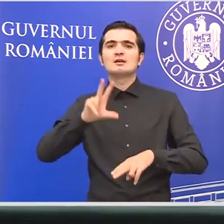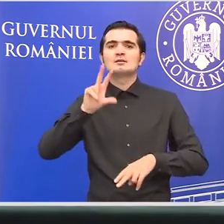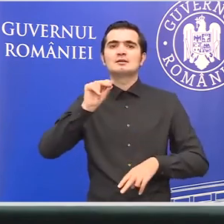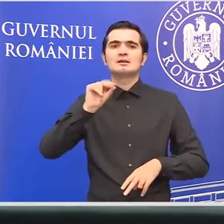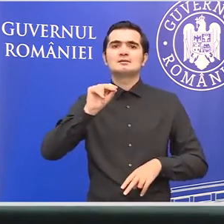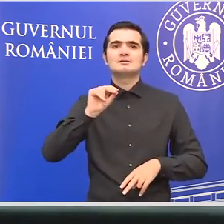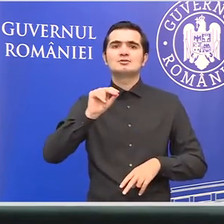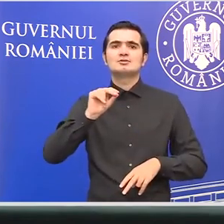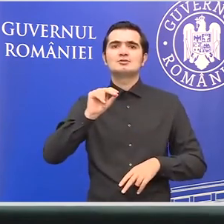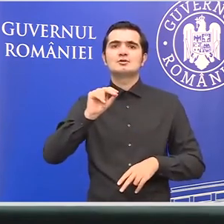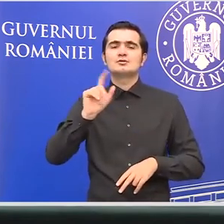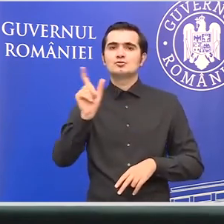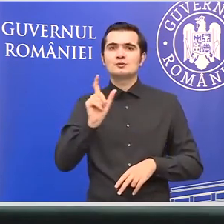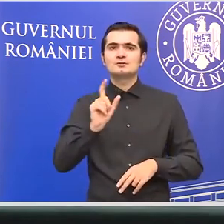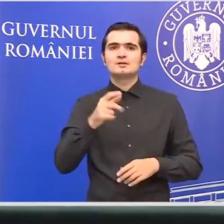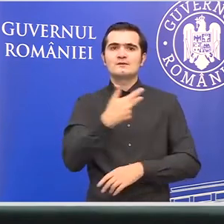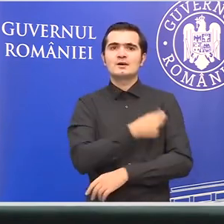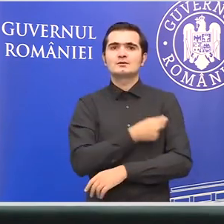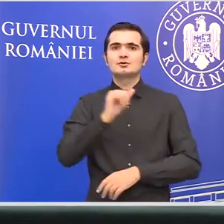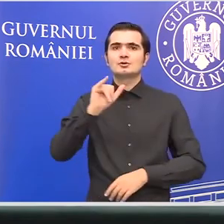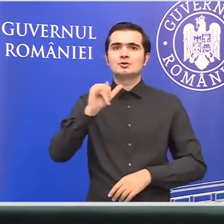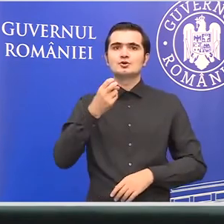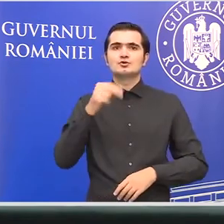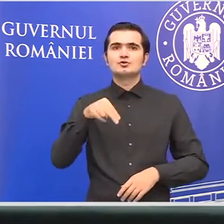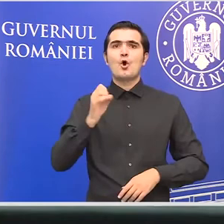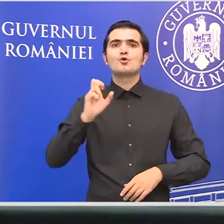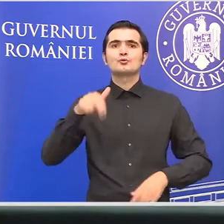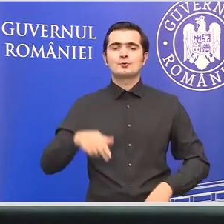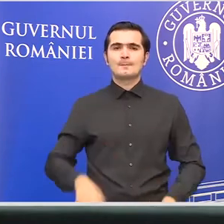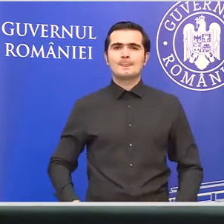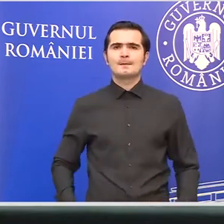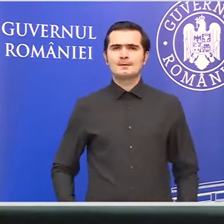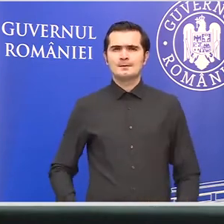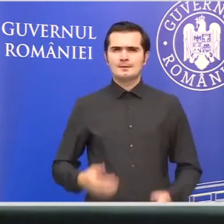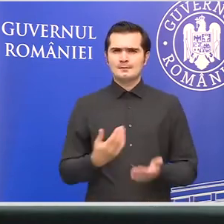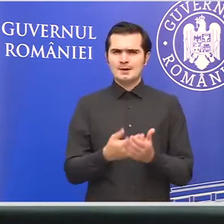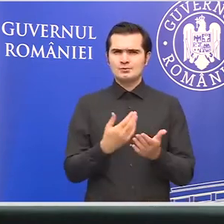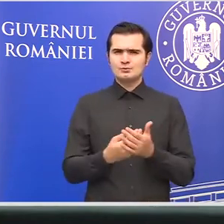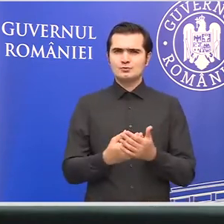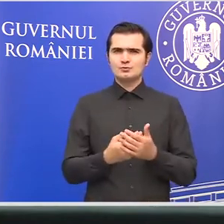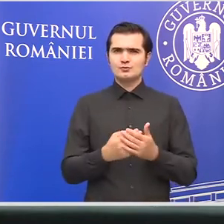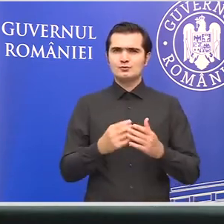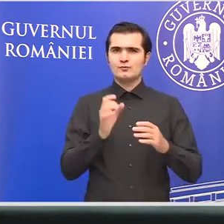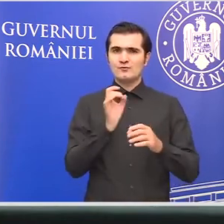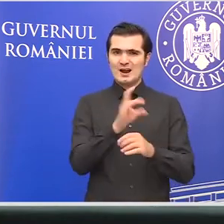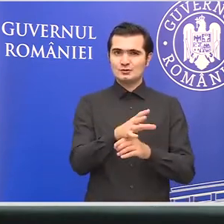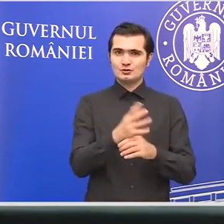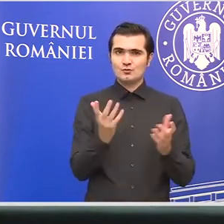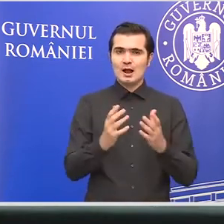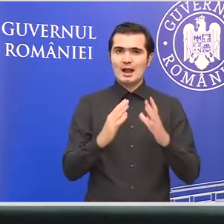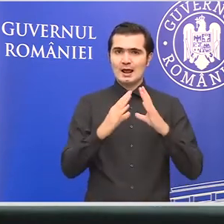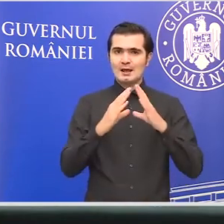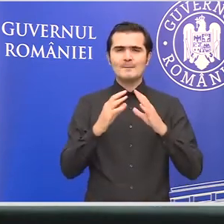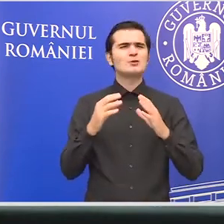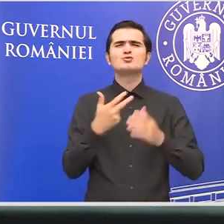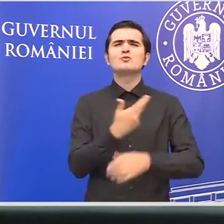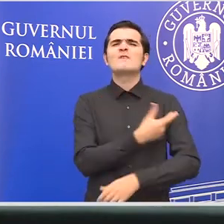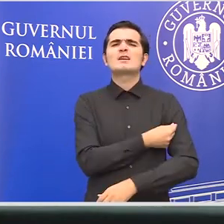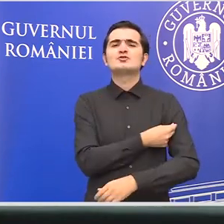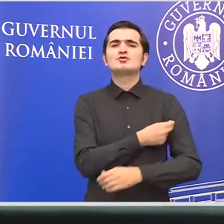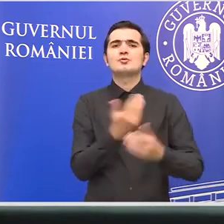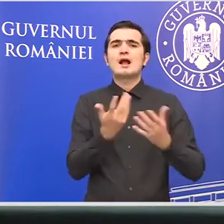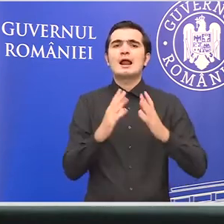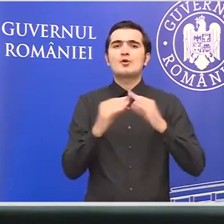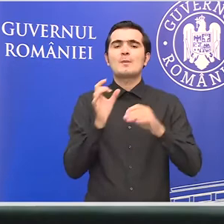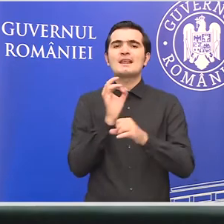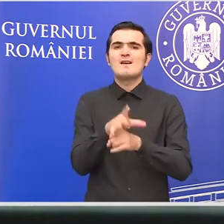de vaccin Johnson & Johnson. Cu privire la dozele de vaccin pe care România le-a vândut, până în momentul de față, după cum știm,